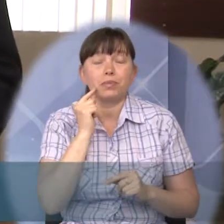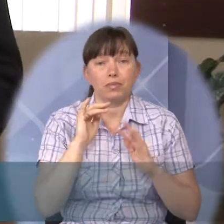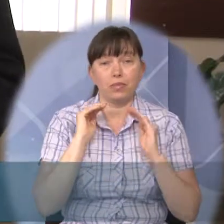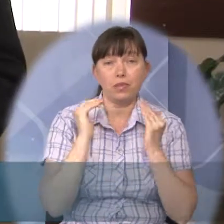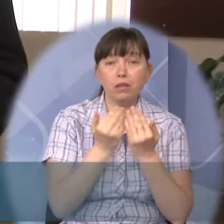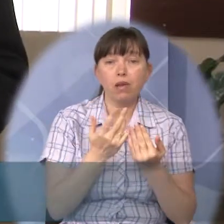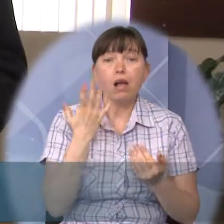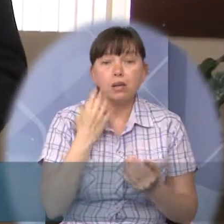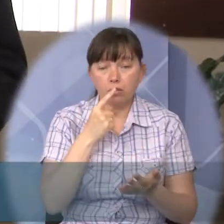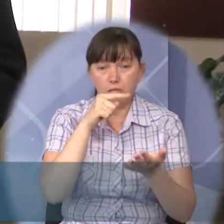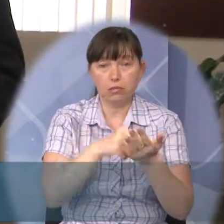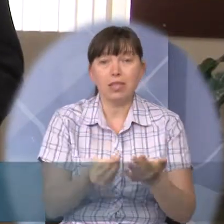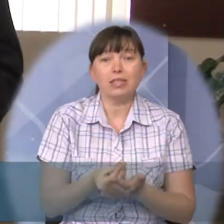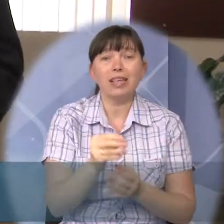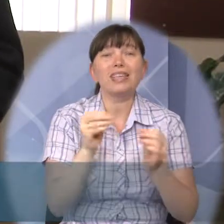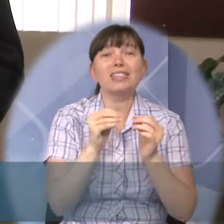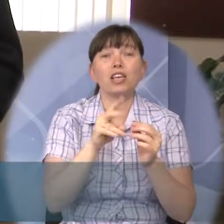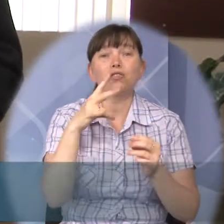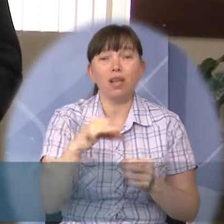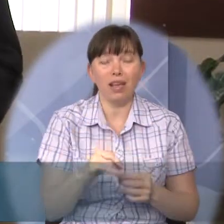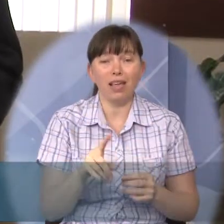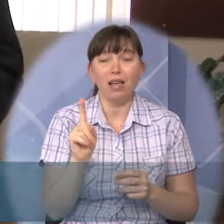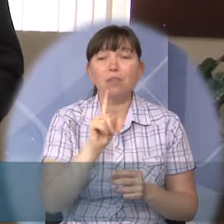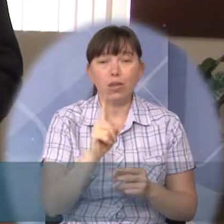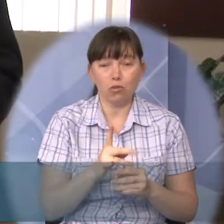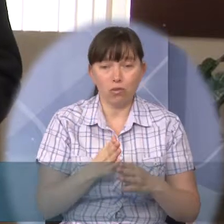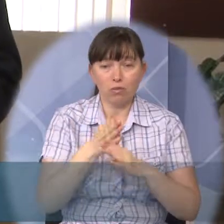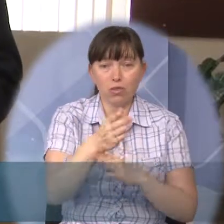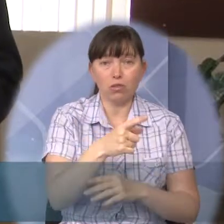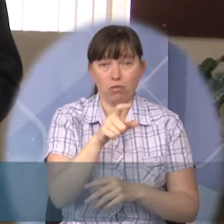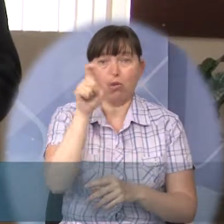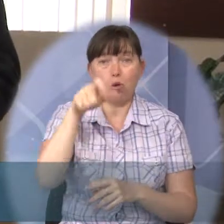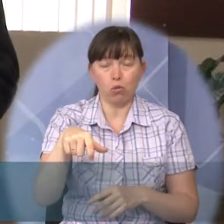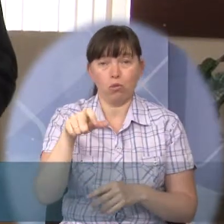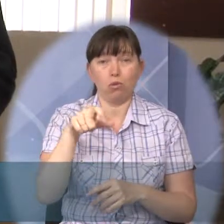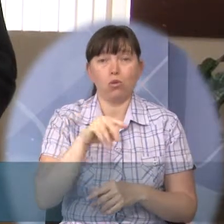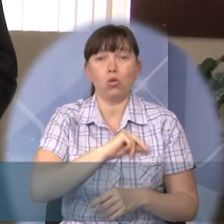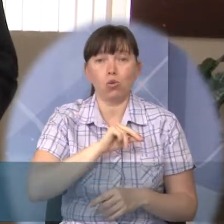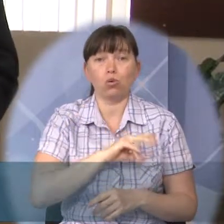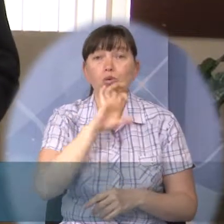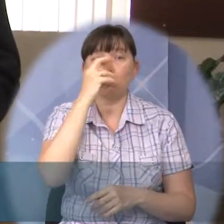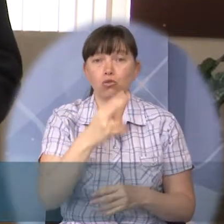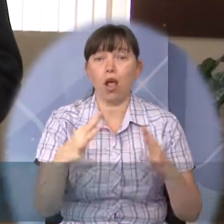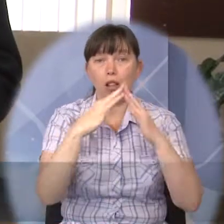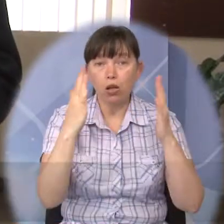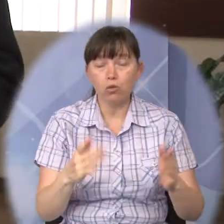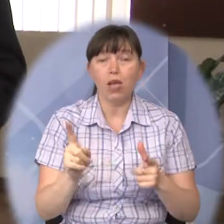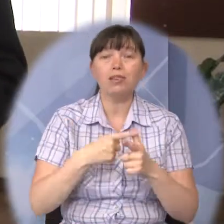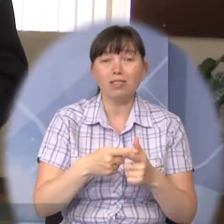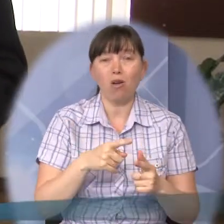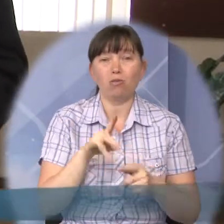când ajung să plătească 10 lei pentru o vizită a unui lucrător social la domiciliu sau